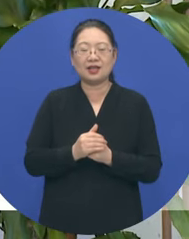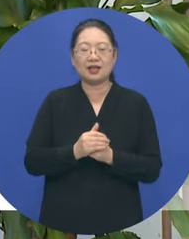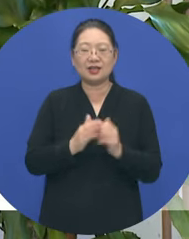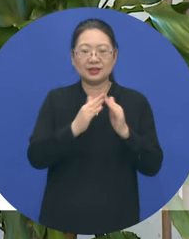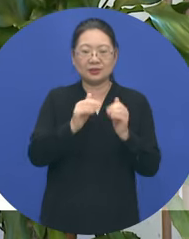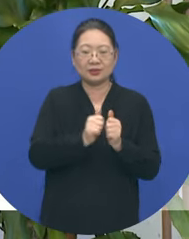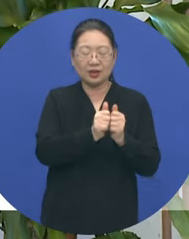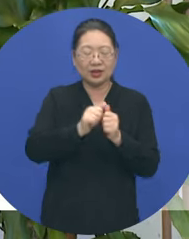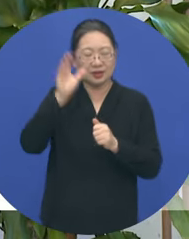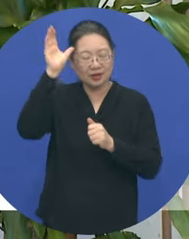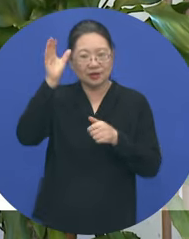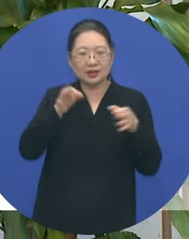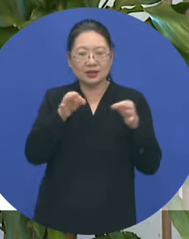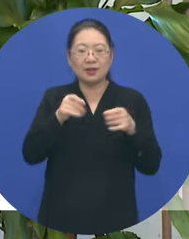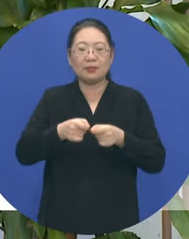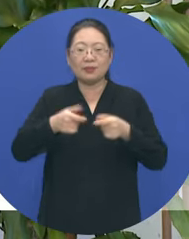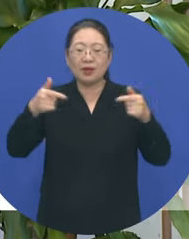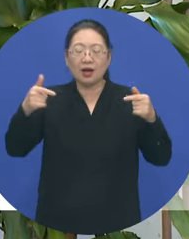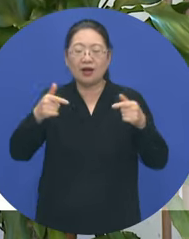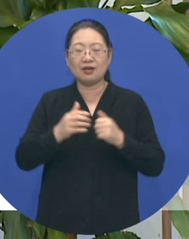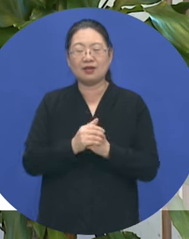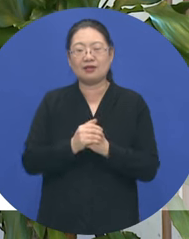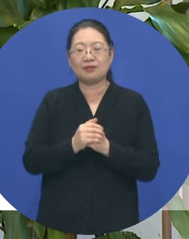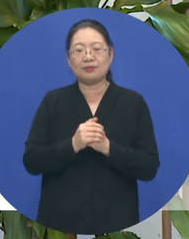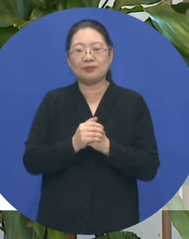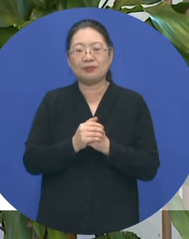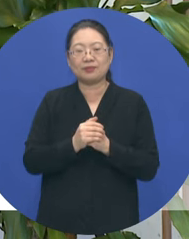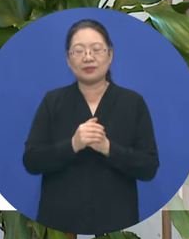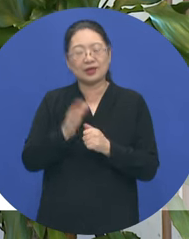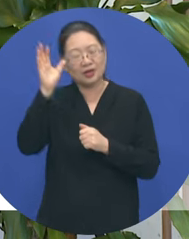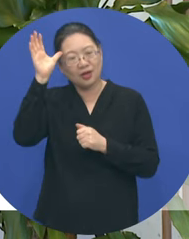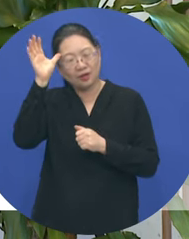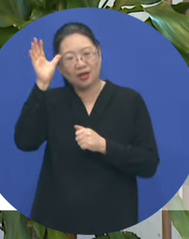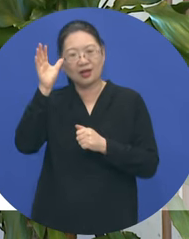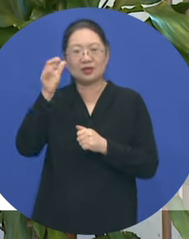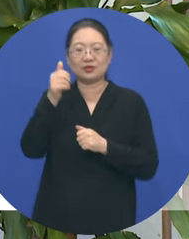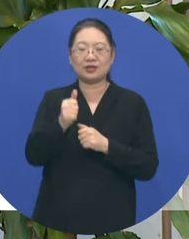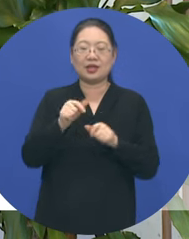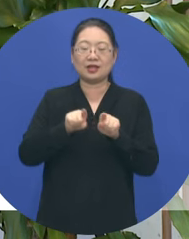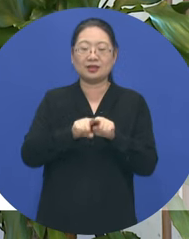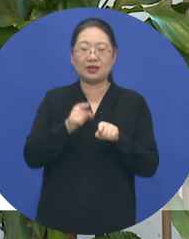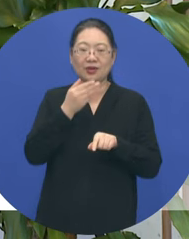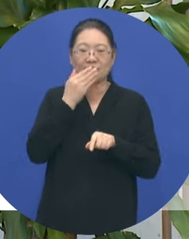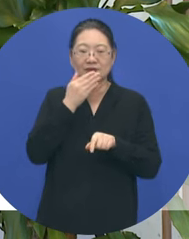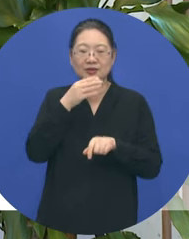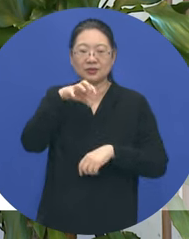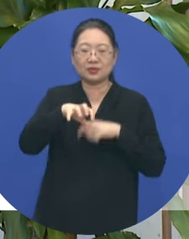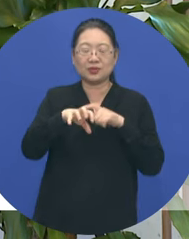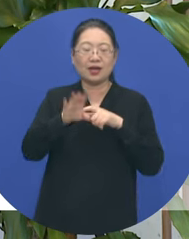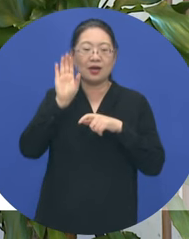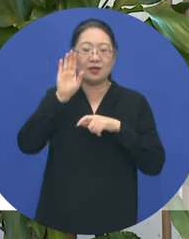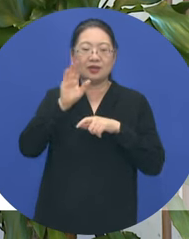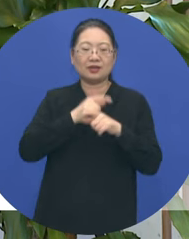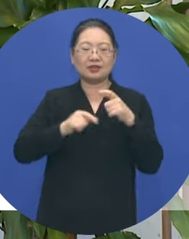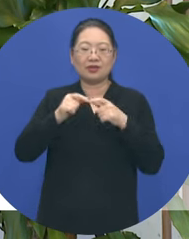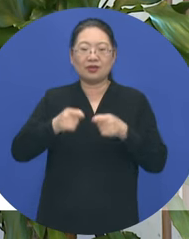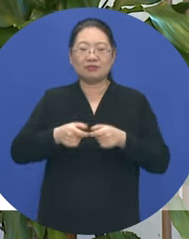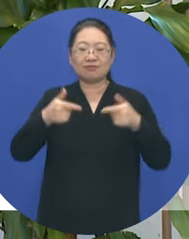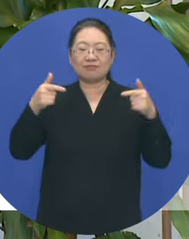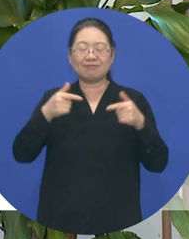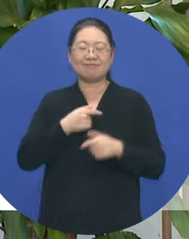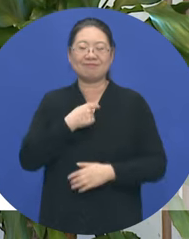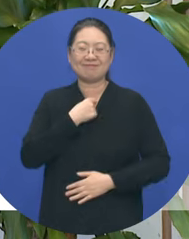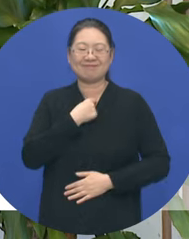커가는 상황에서 이렇게 편안하게 애견인과 견주가 같이 먹을 수 있는 식당이 앞으로 많이